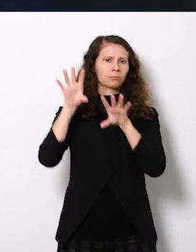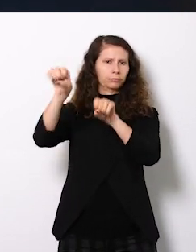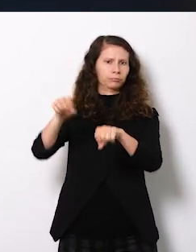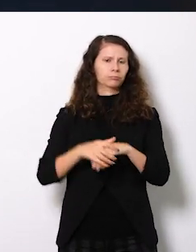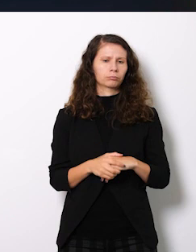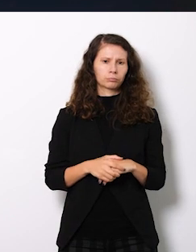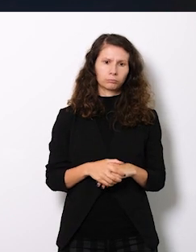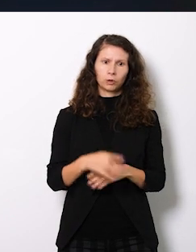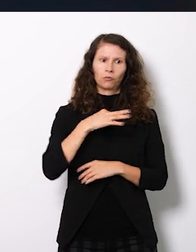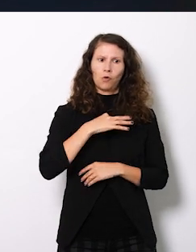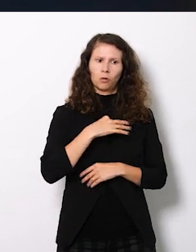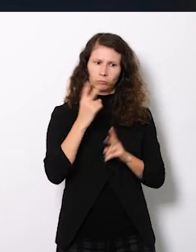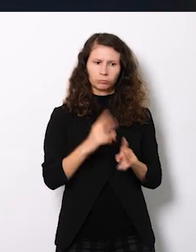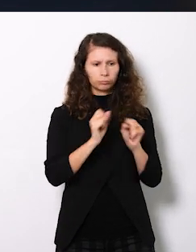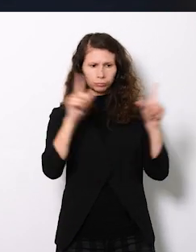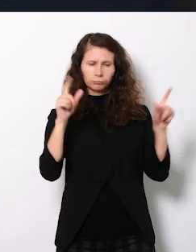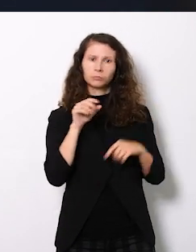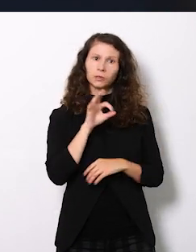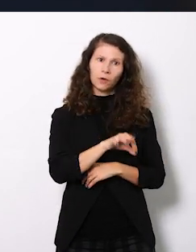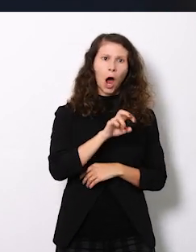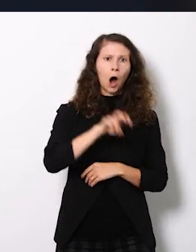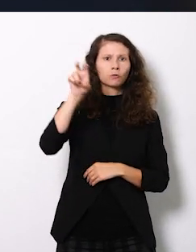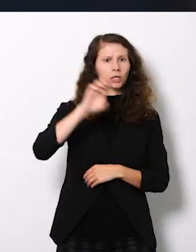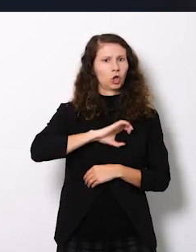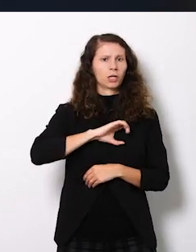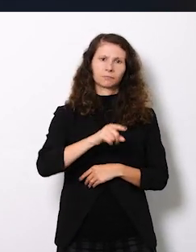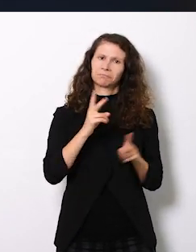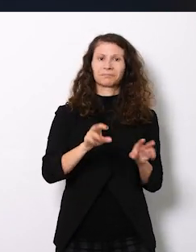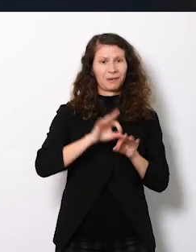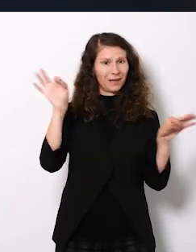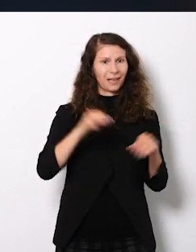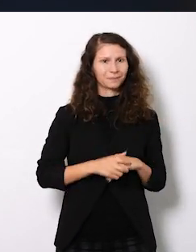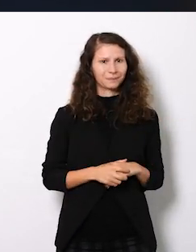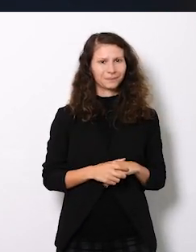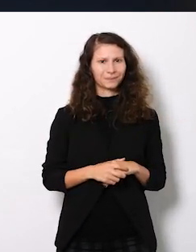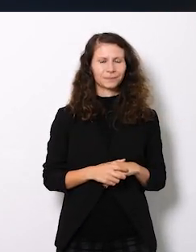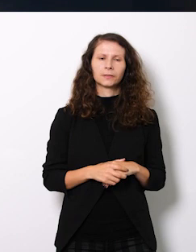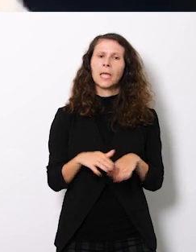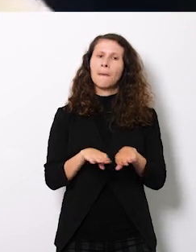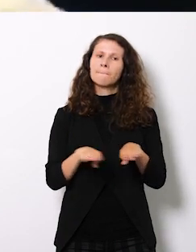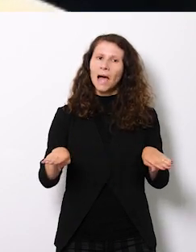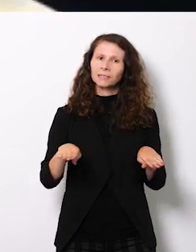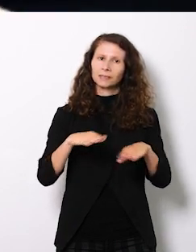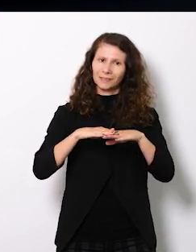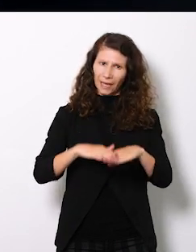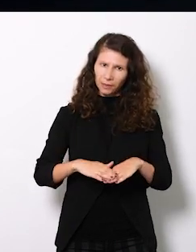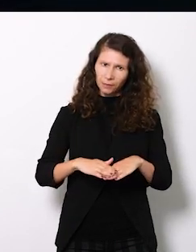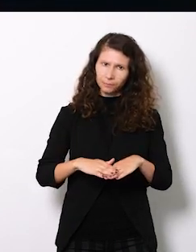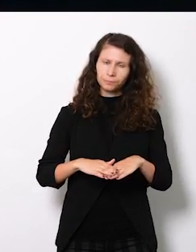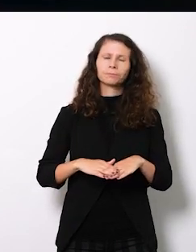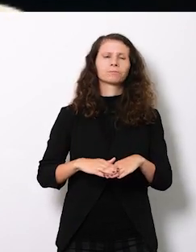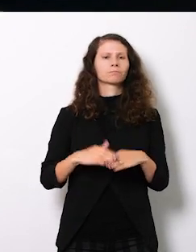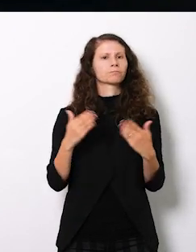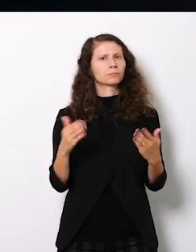das als eine echte Verbesserung der Aufstiegschancen von Kindern. Und über die Basisrente, also bei